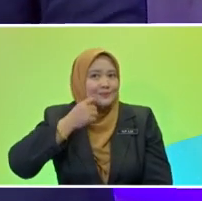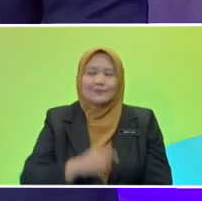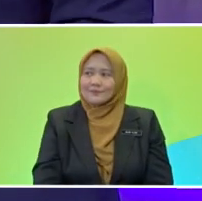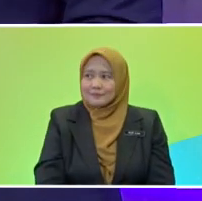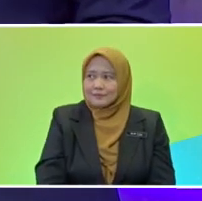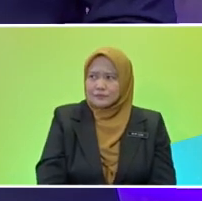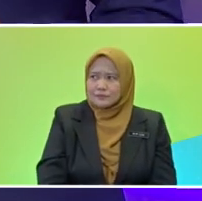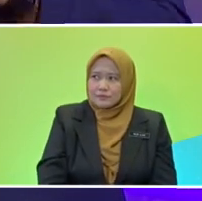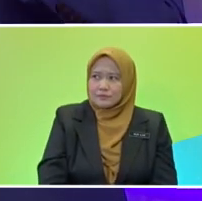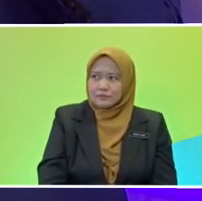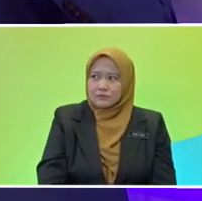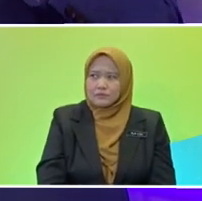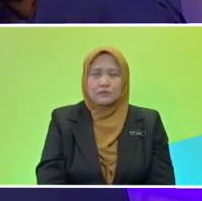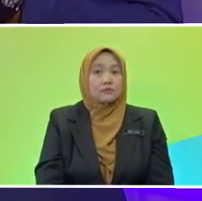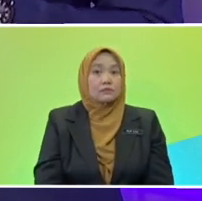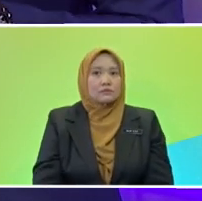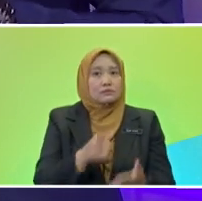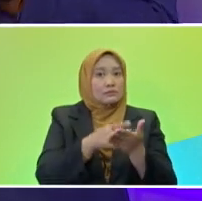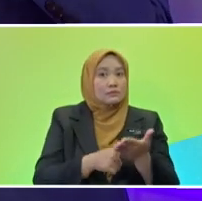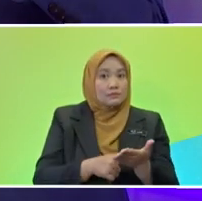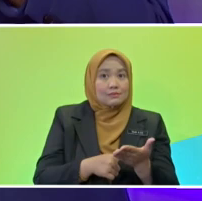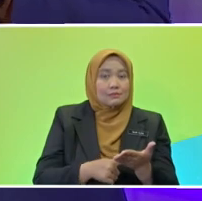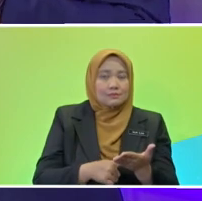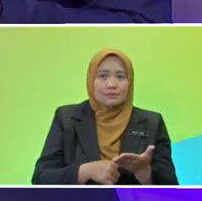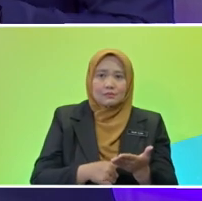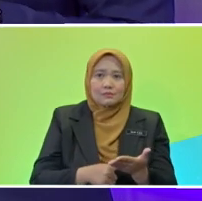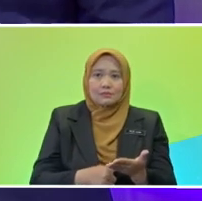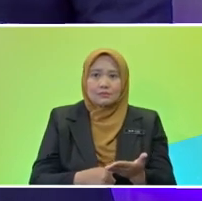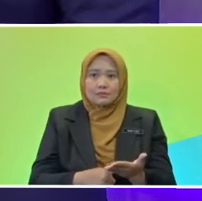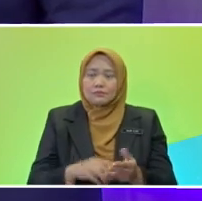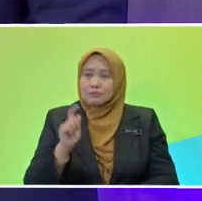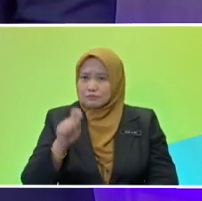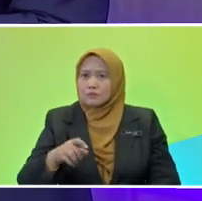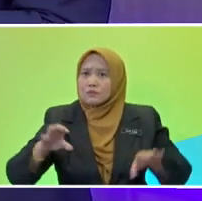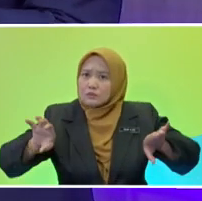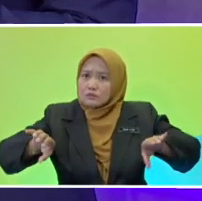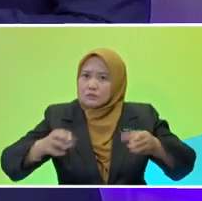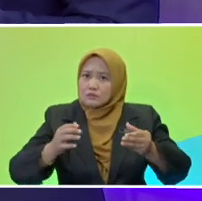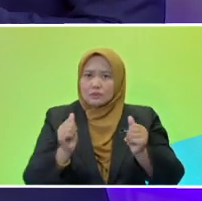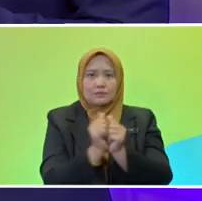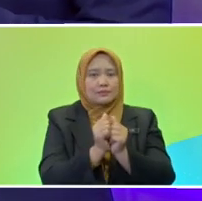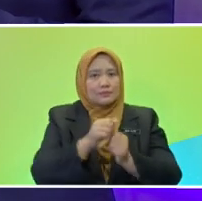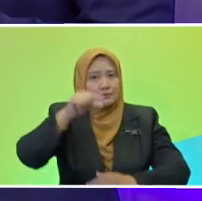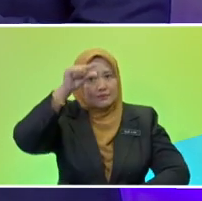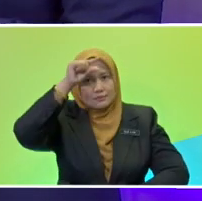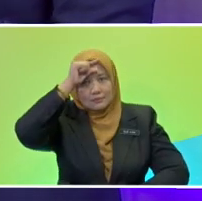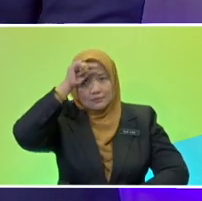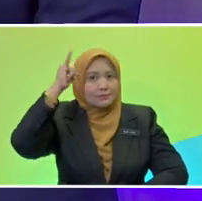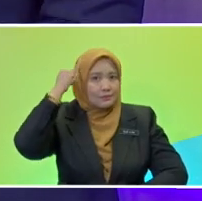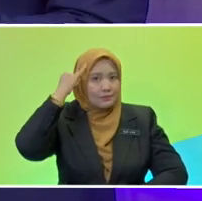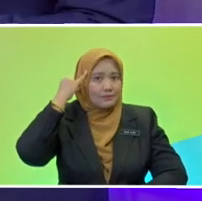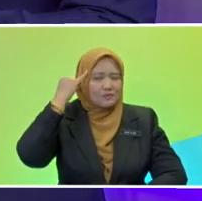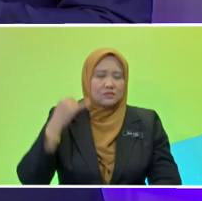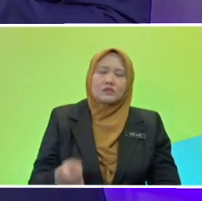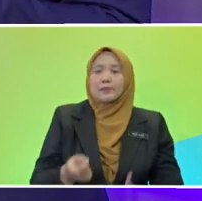sekarang ini apa yang adik-adik di rumah ataupun anak murid di rumah perlu buat bersama dengan Abang Ivan di studio adalah untuk